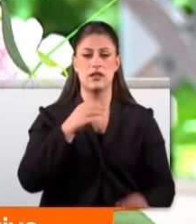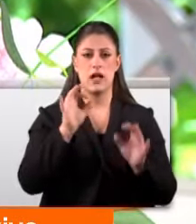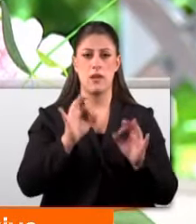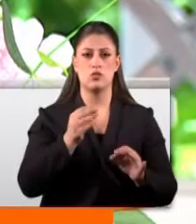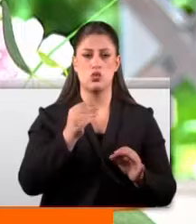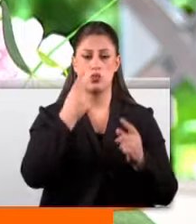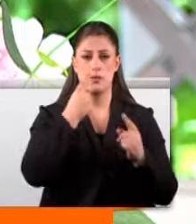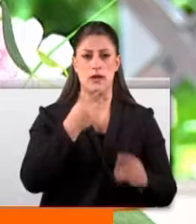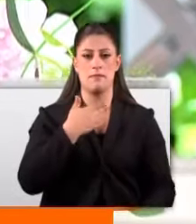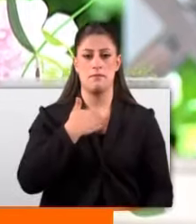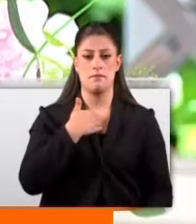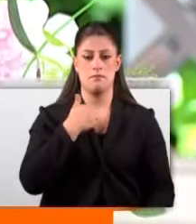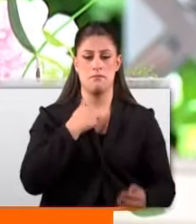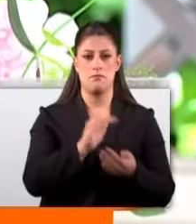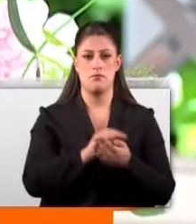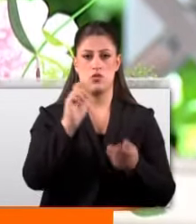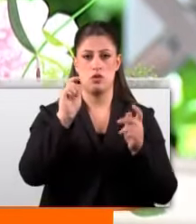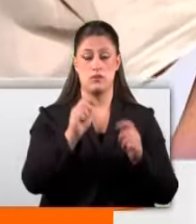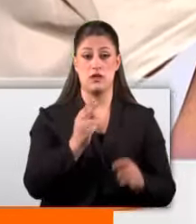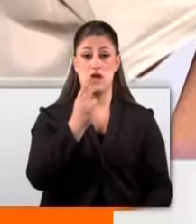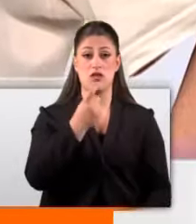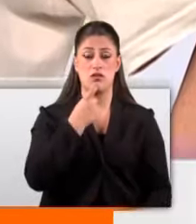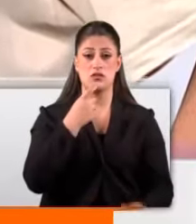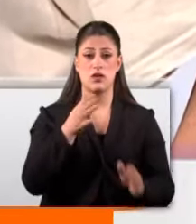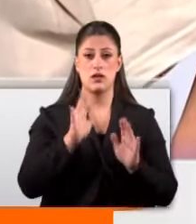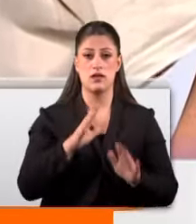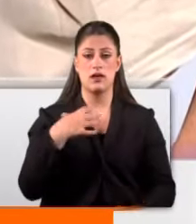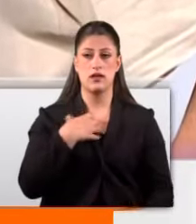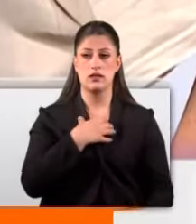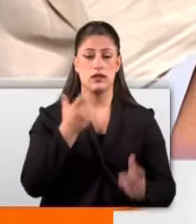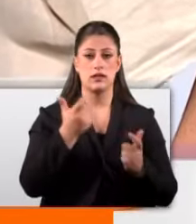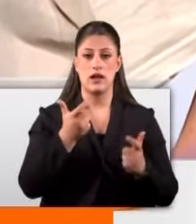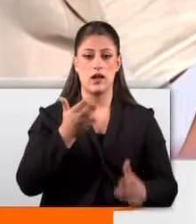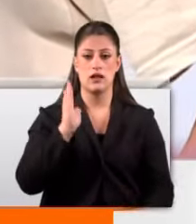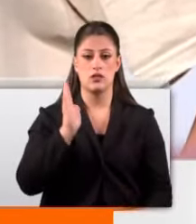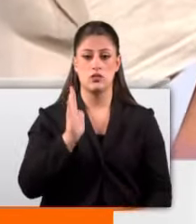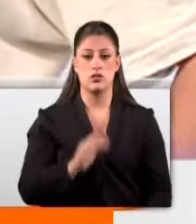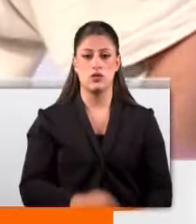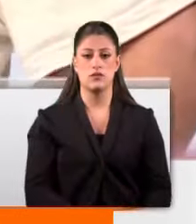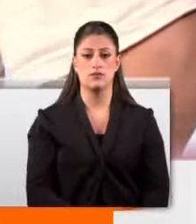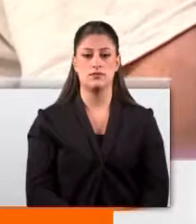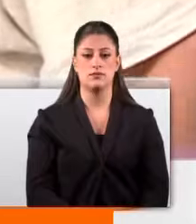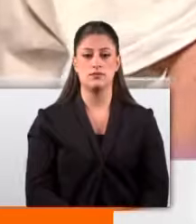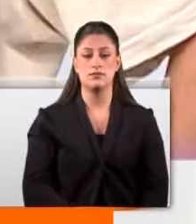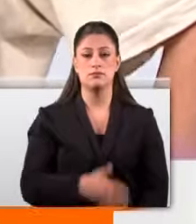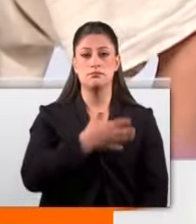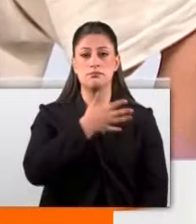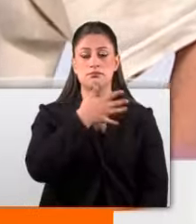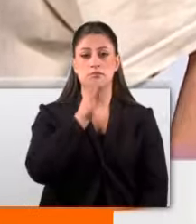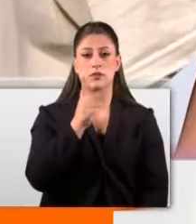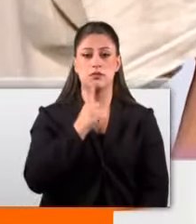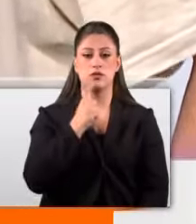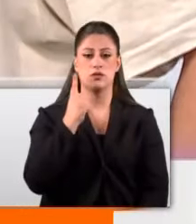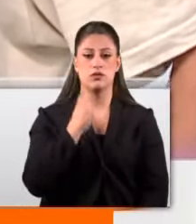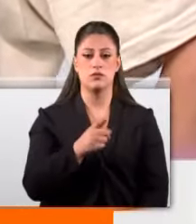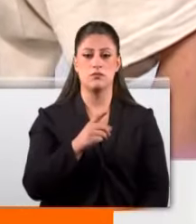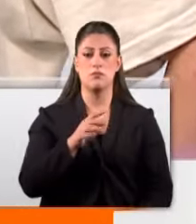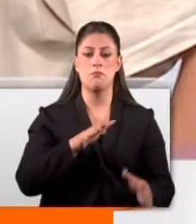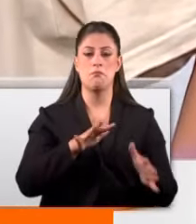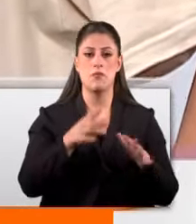biz baktık. Biz büyüttük. 7 yaşına kadar. Anne nereye gidiyor? Bilmiyorum. Ben öylesin sadece abi. Belirli bir